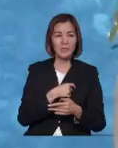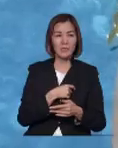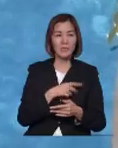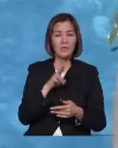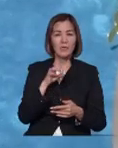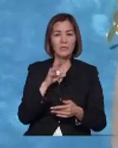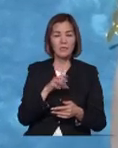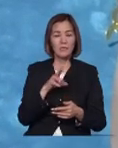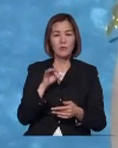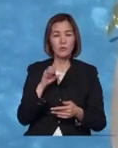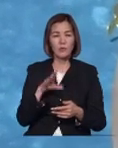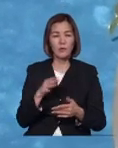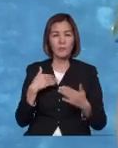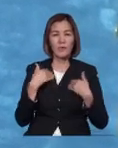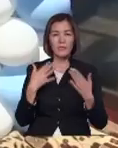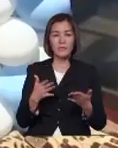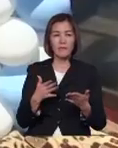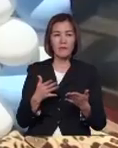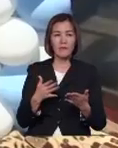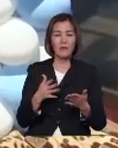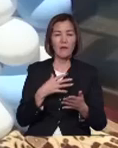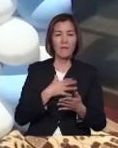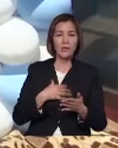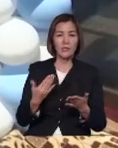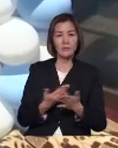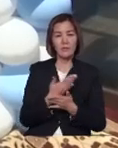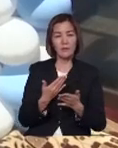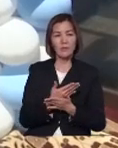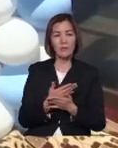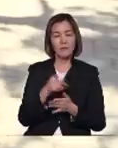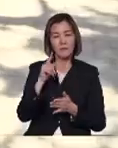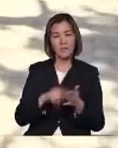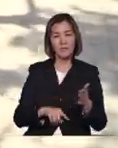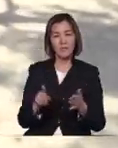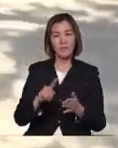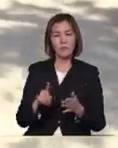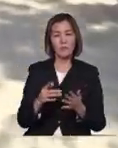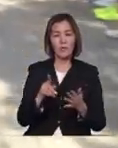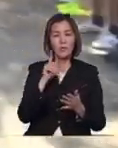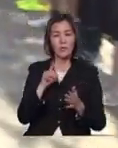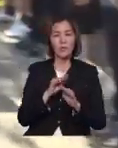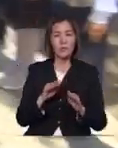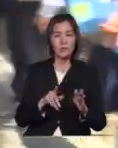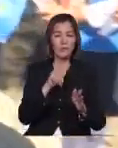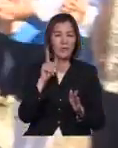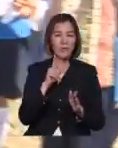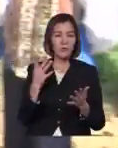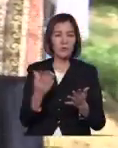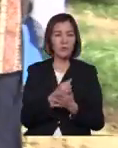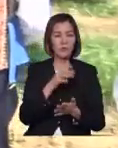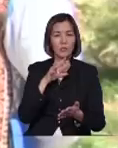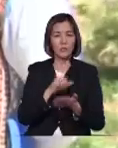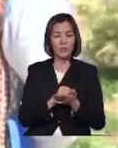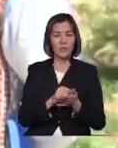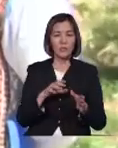Несип Джунспайлы. Он поздравил жителей Кобрлика с важным событием и выразил надежду, что отныне сельская молодежь и подростки найдут для себя